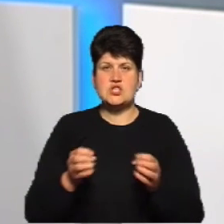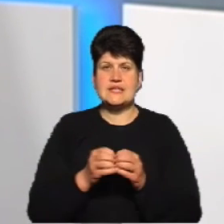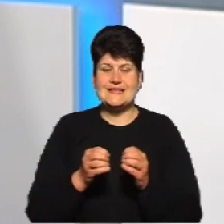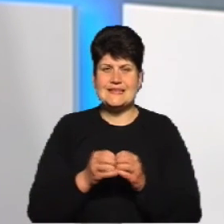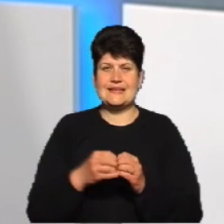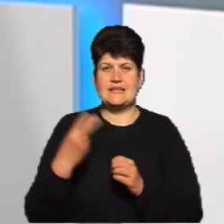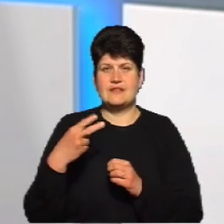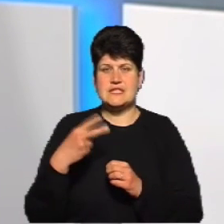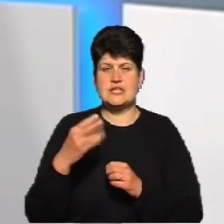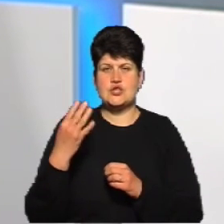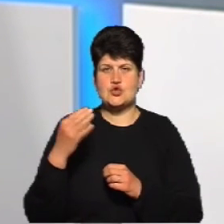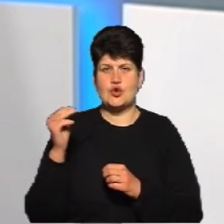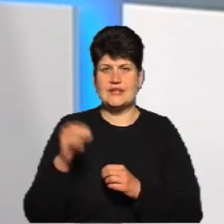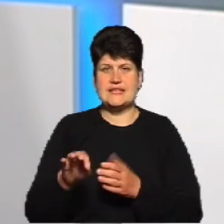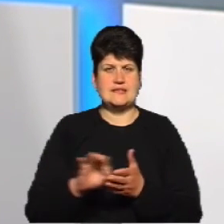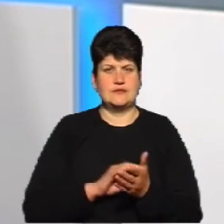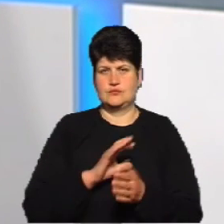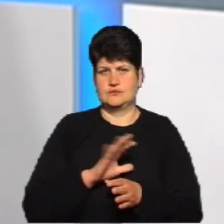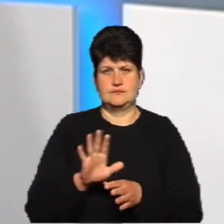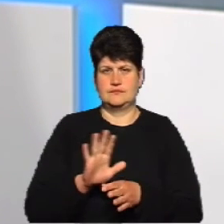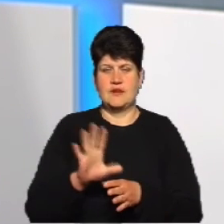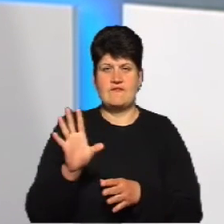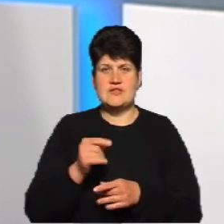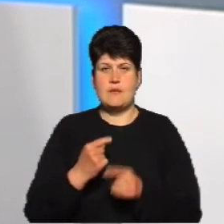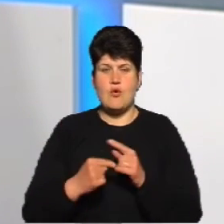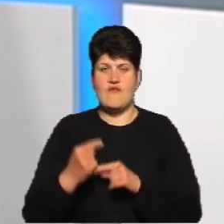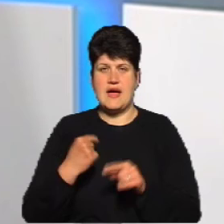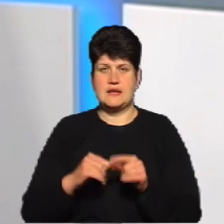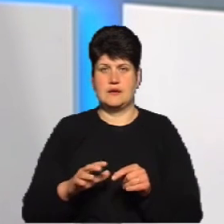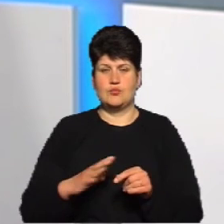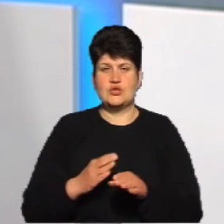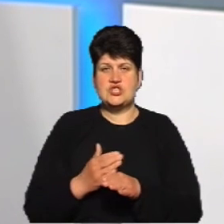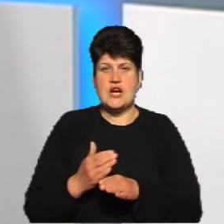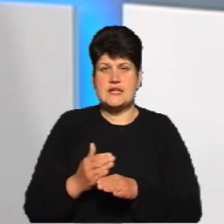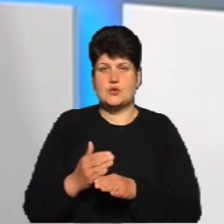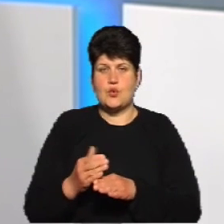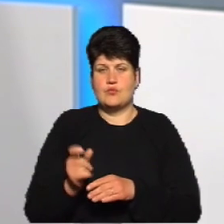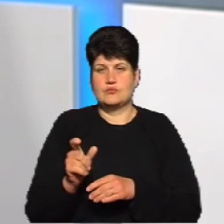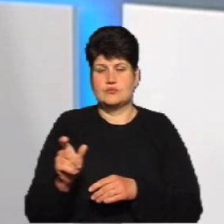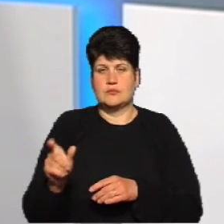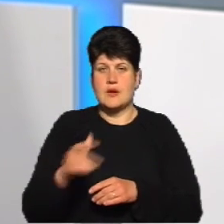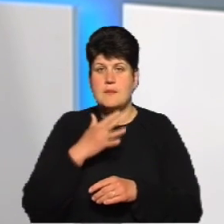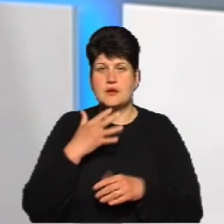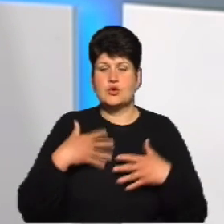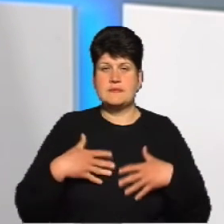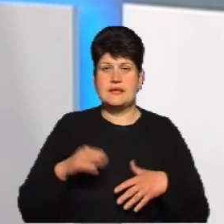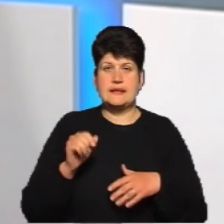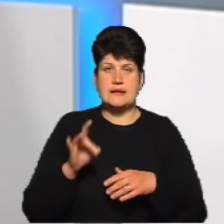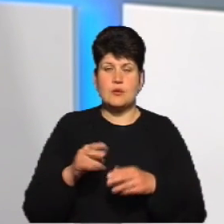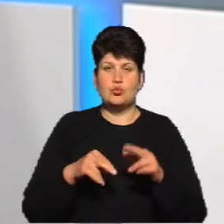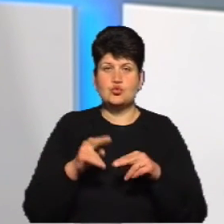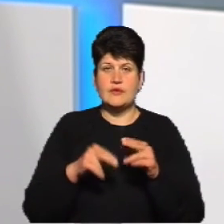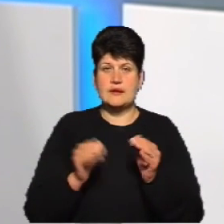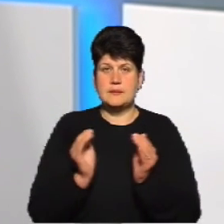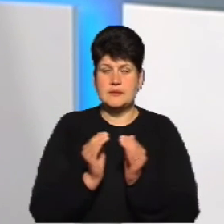40 тисяч на раз не відбувалося. Всі повернення відбувалися частково, періодично. Багато кримських татар будували невеличкі